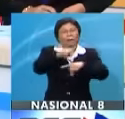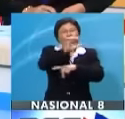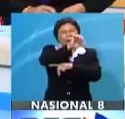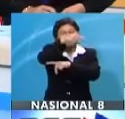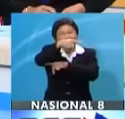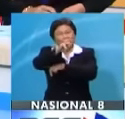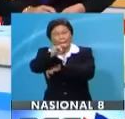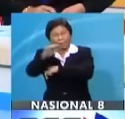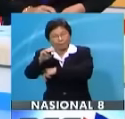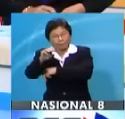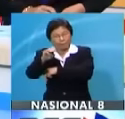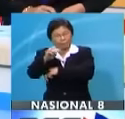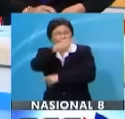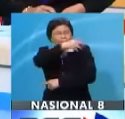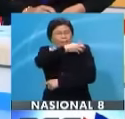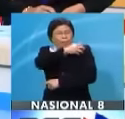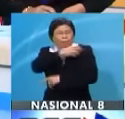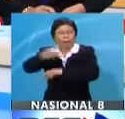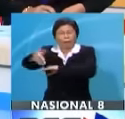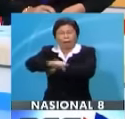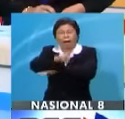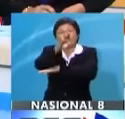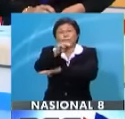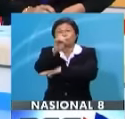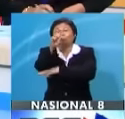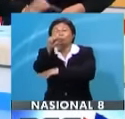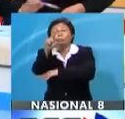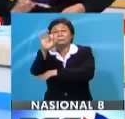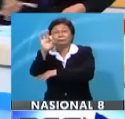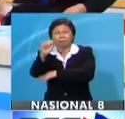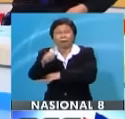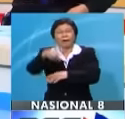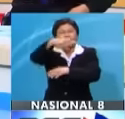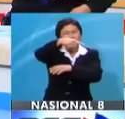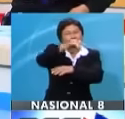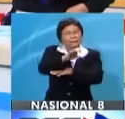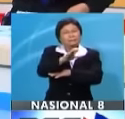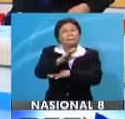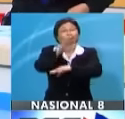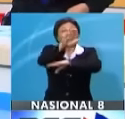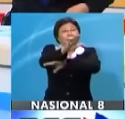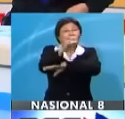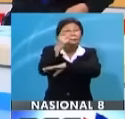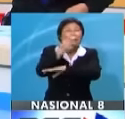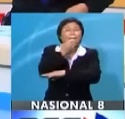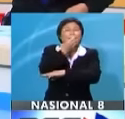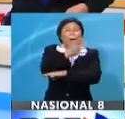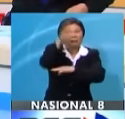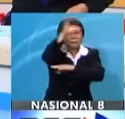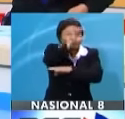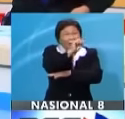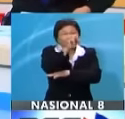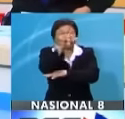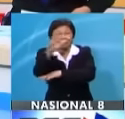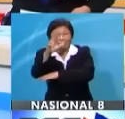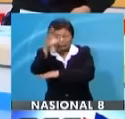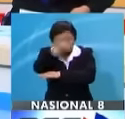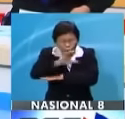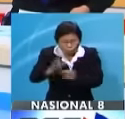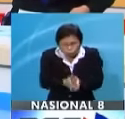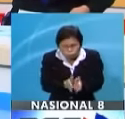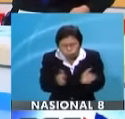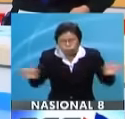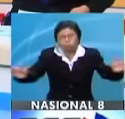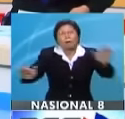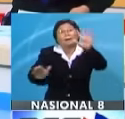daerah Tanjung Sedili, Komander Maritim Mustafa Kamal Abbas pada sidang media petang tadi memaklumkan operasi mencari dan menyelamat kini diperluas ke